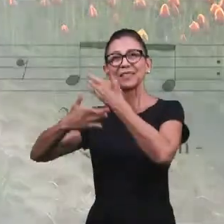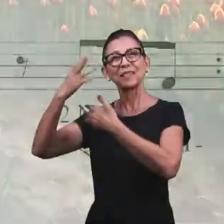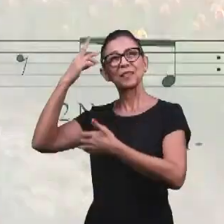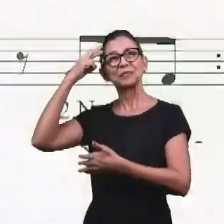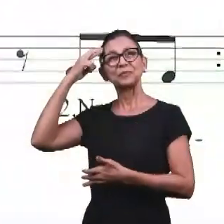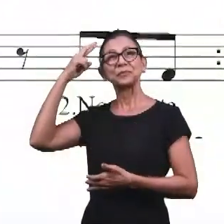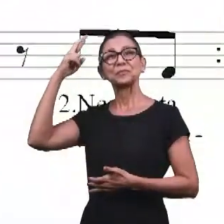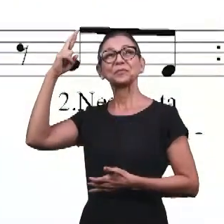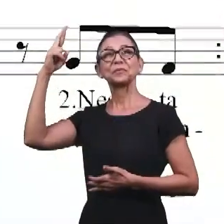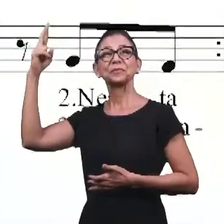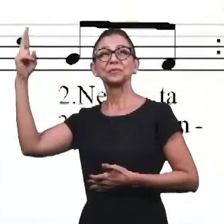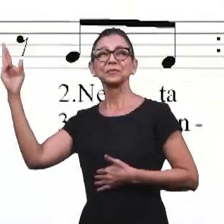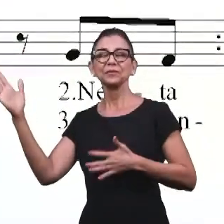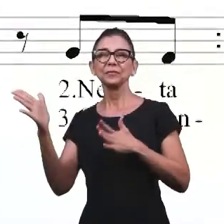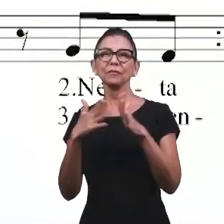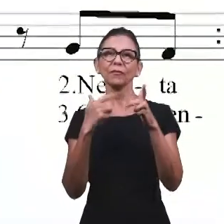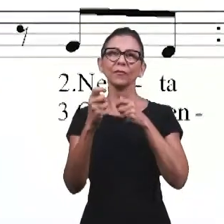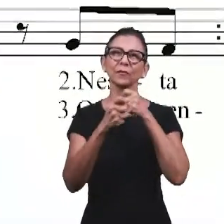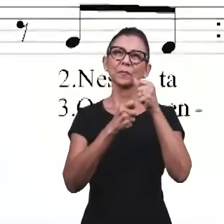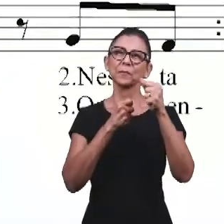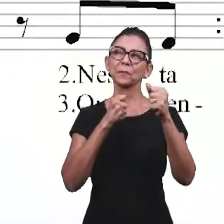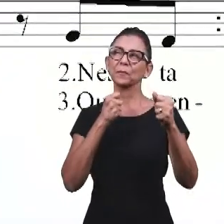И радость Господню.